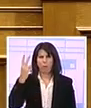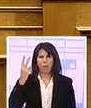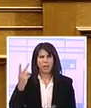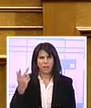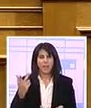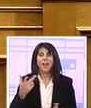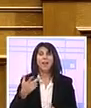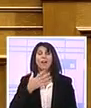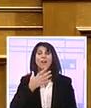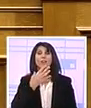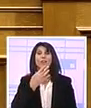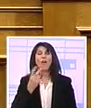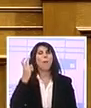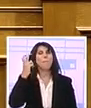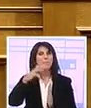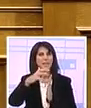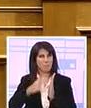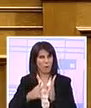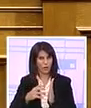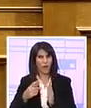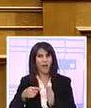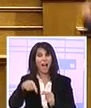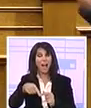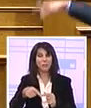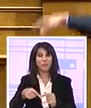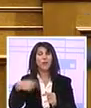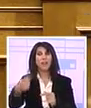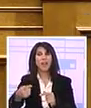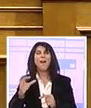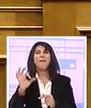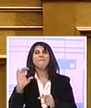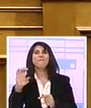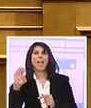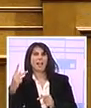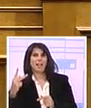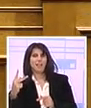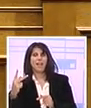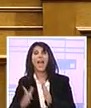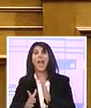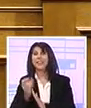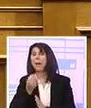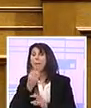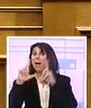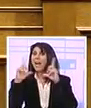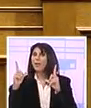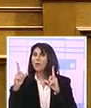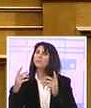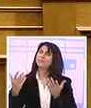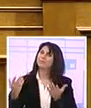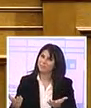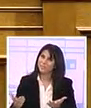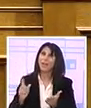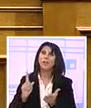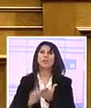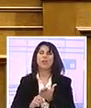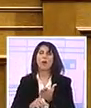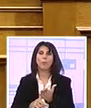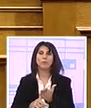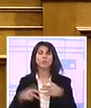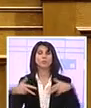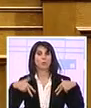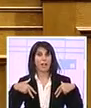μετά την ψήφιση του μνημονίου, το ΦΕΚ εκδόθηκε στις 11 του Μάη. Ενώ νόμος του κράτους,